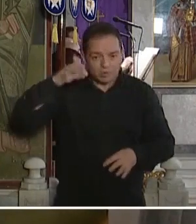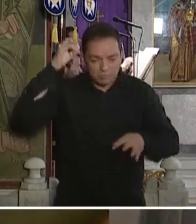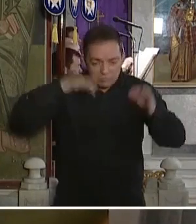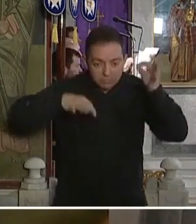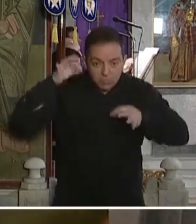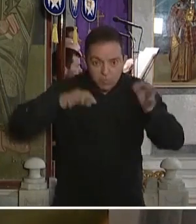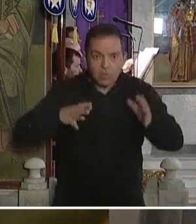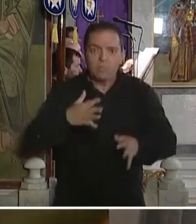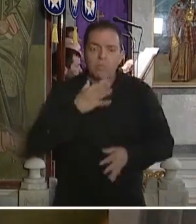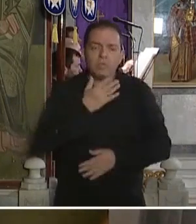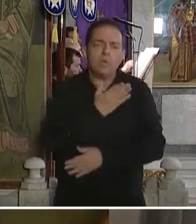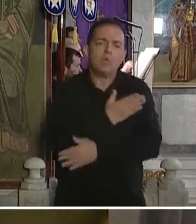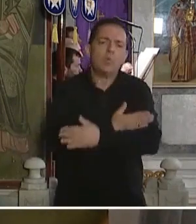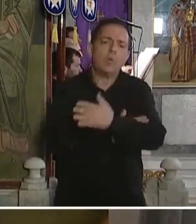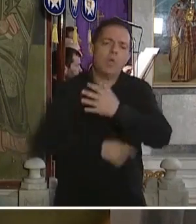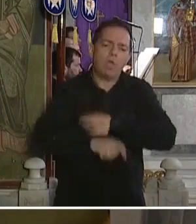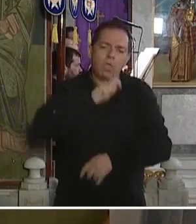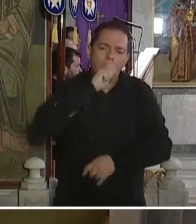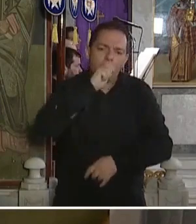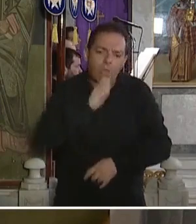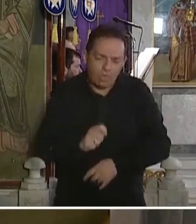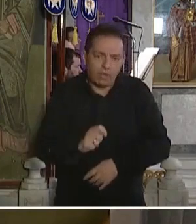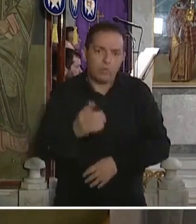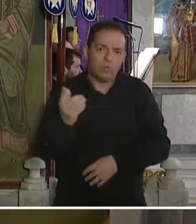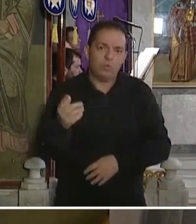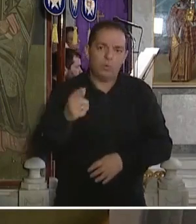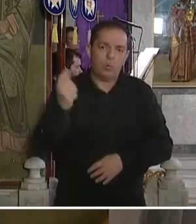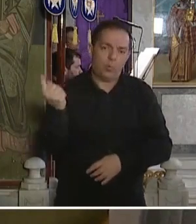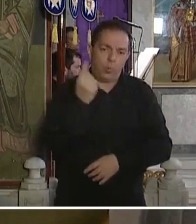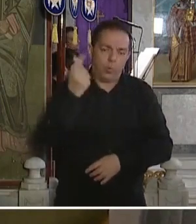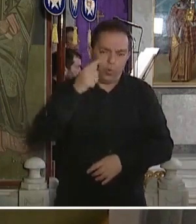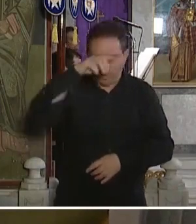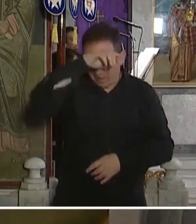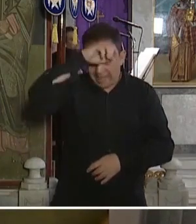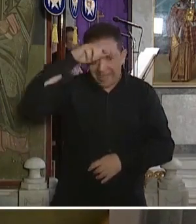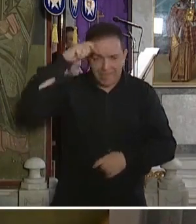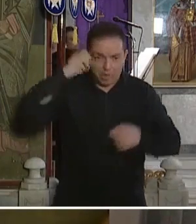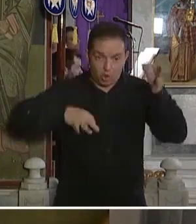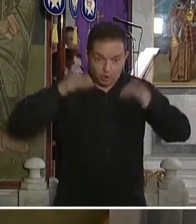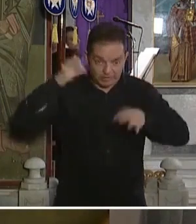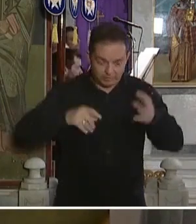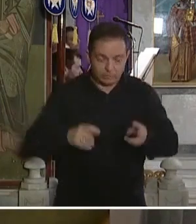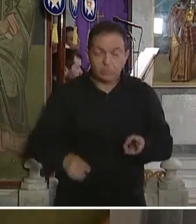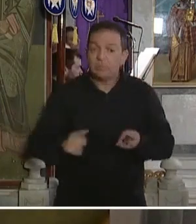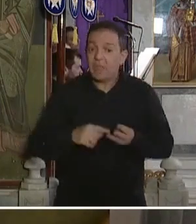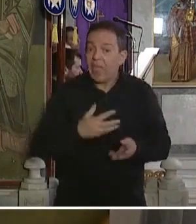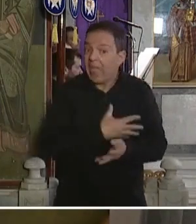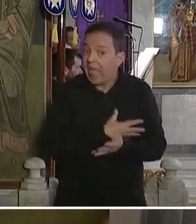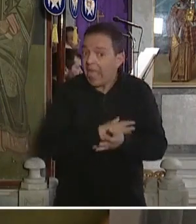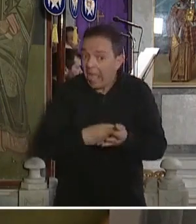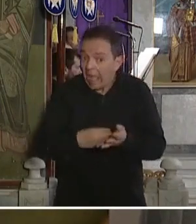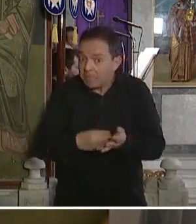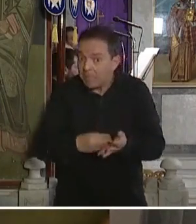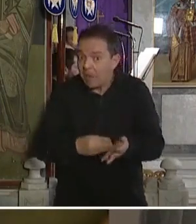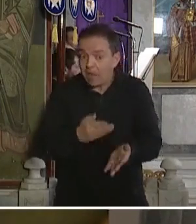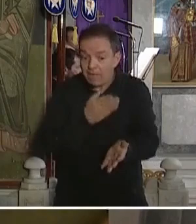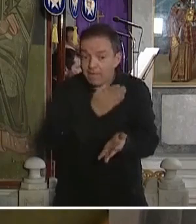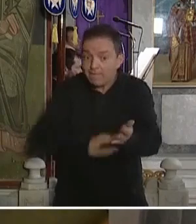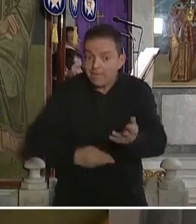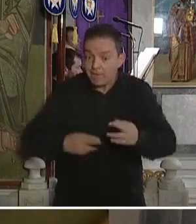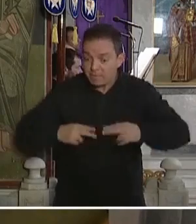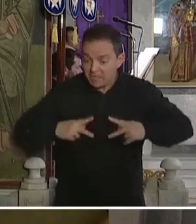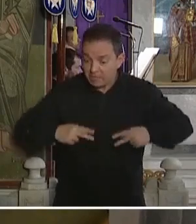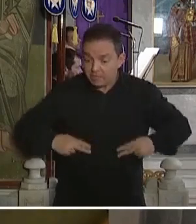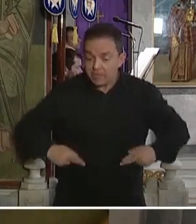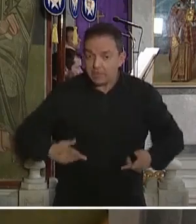στα όρια της εξάντλησής του. Δεν στάζει αίμα αν δεν φτάσει στα